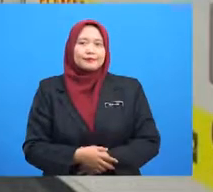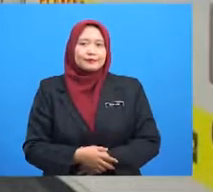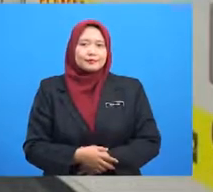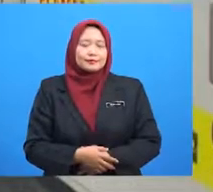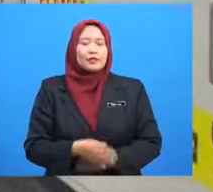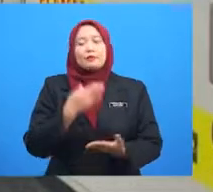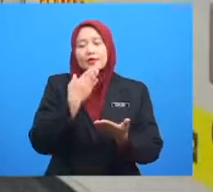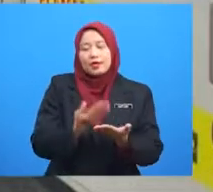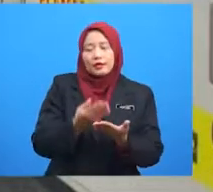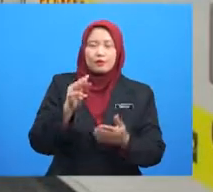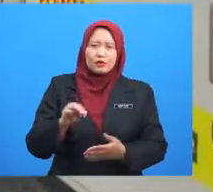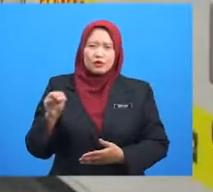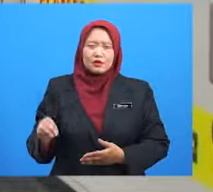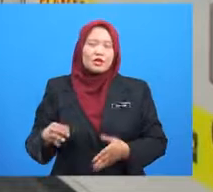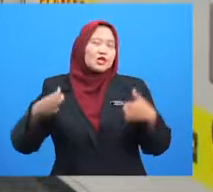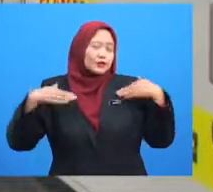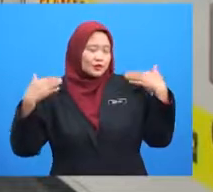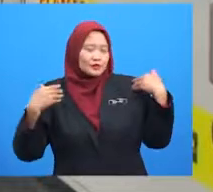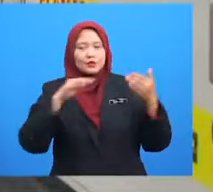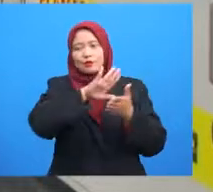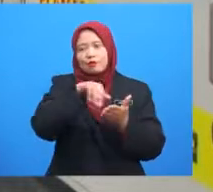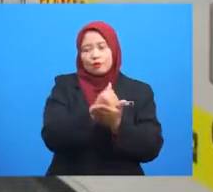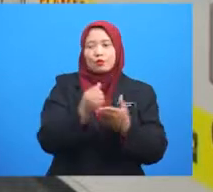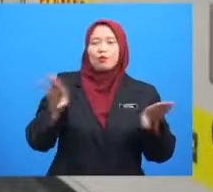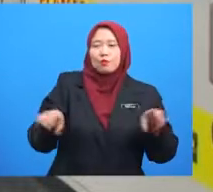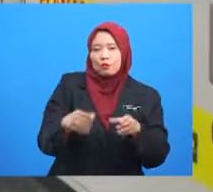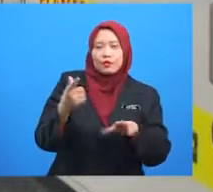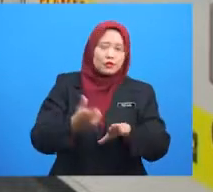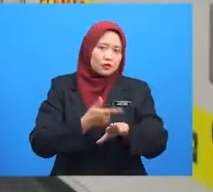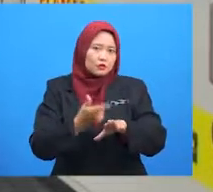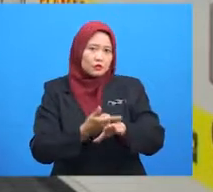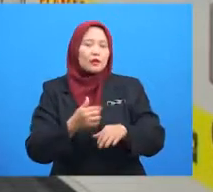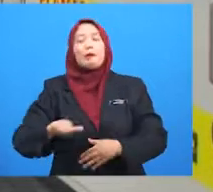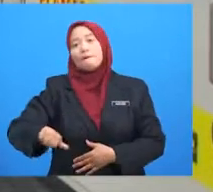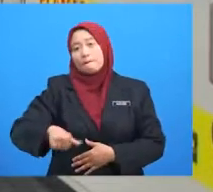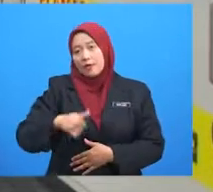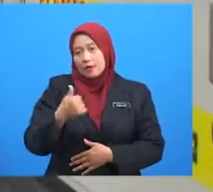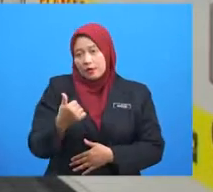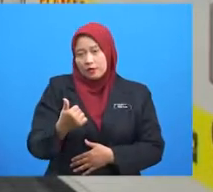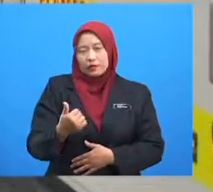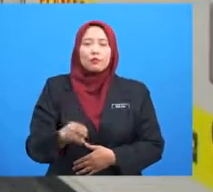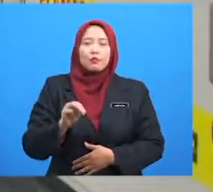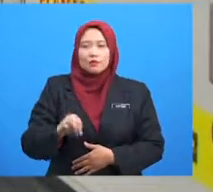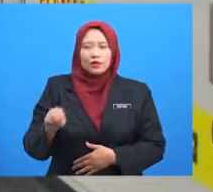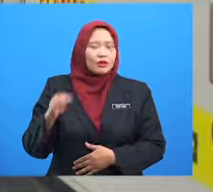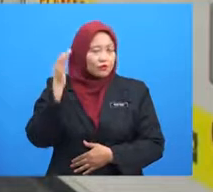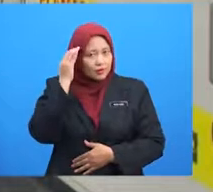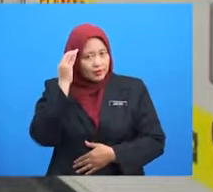Baiklah murid-murid, seronok nampaknya semua buat latihan. Bagus, murid faham, cikgu pun senang